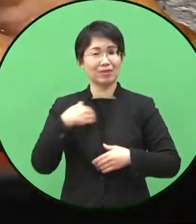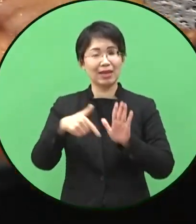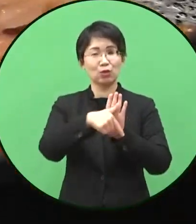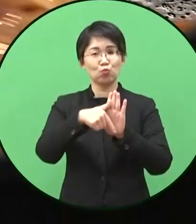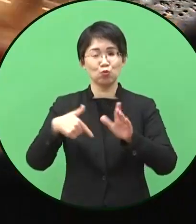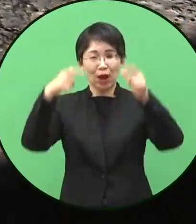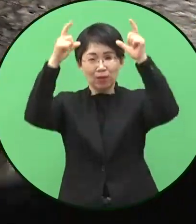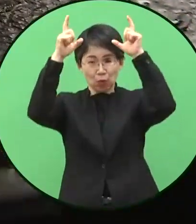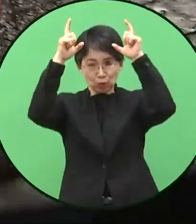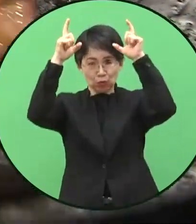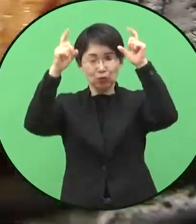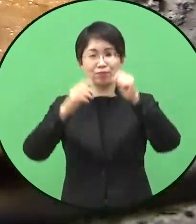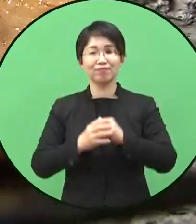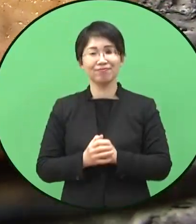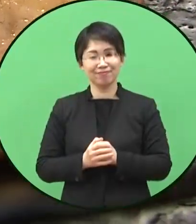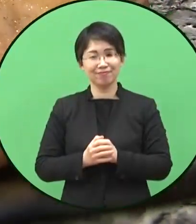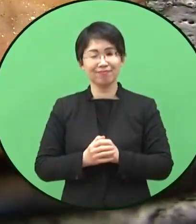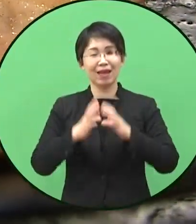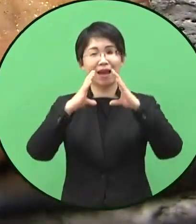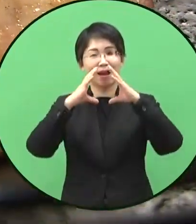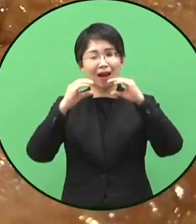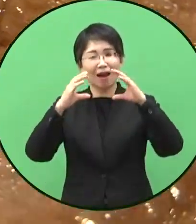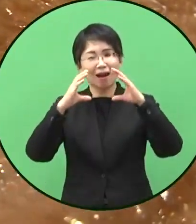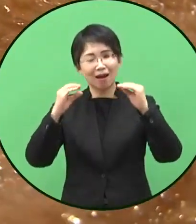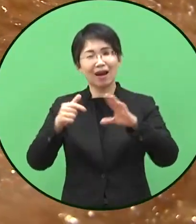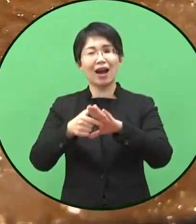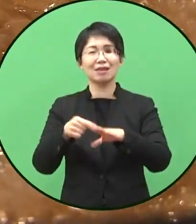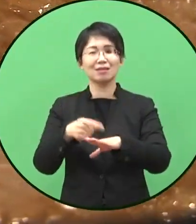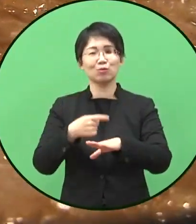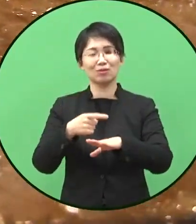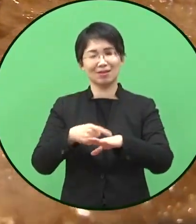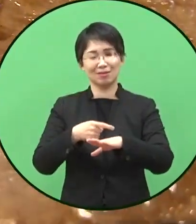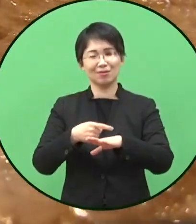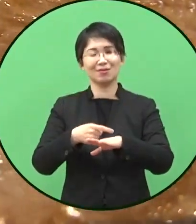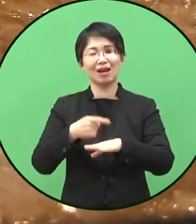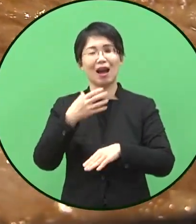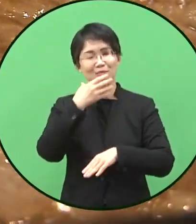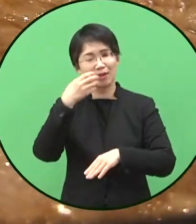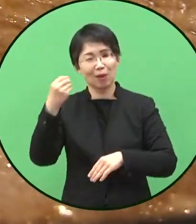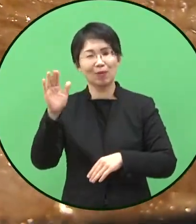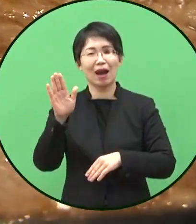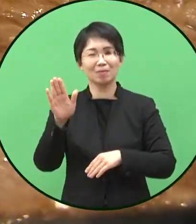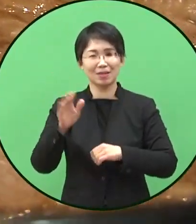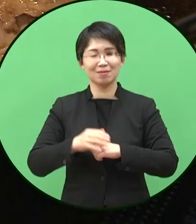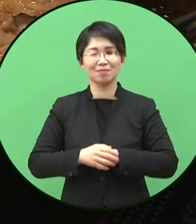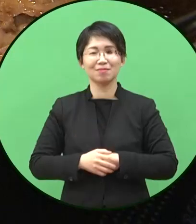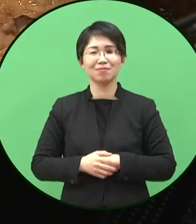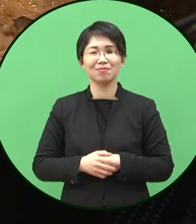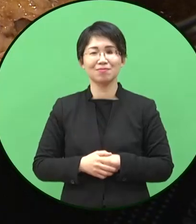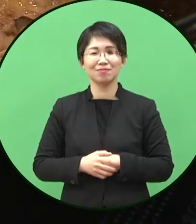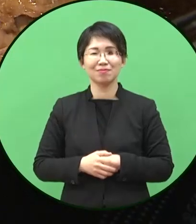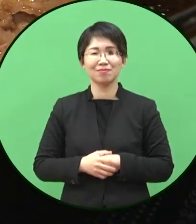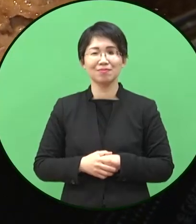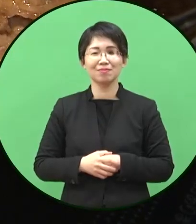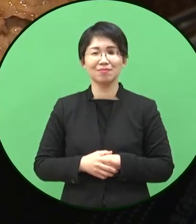牛、とろけるような柔らかい肉質が魅力です。